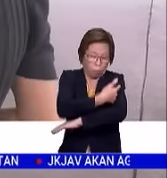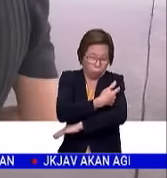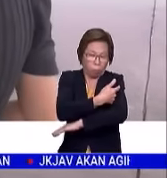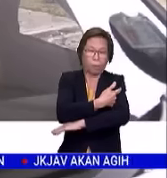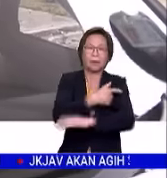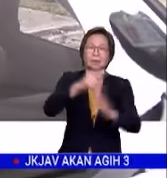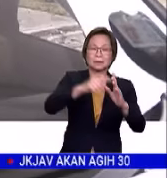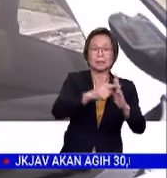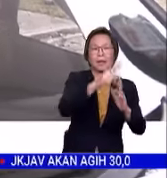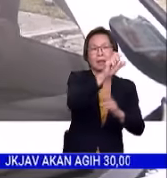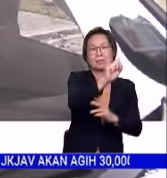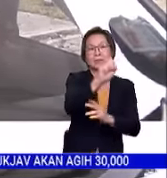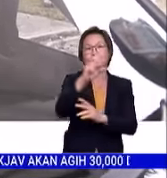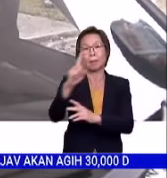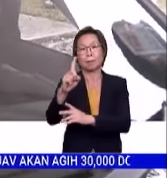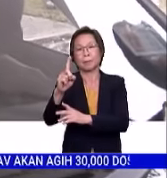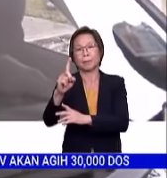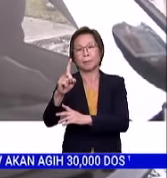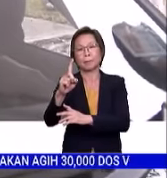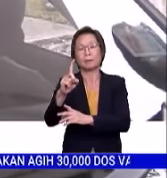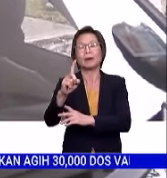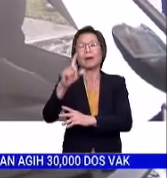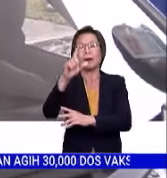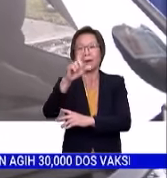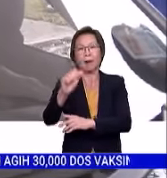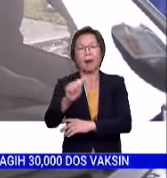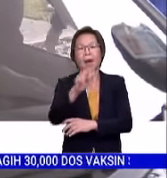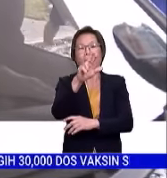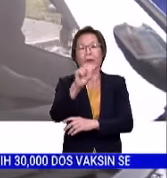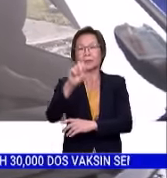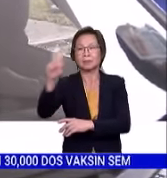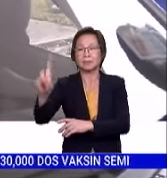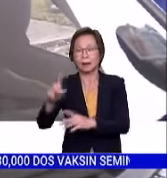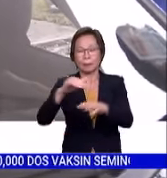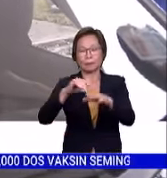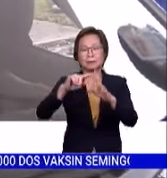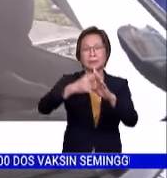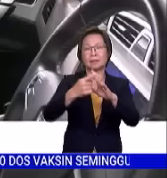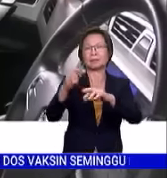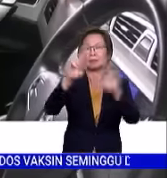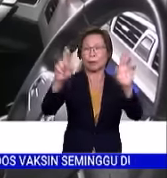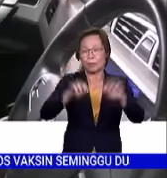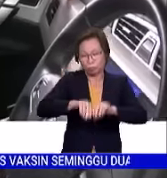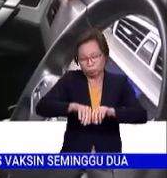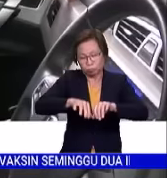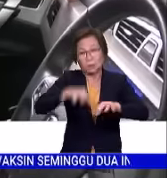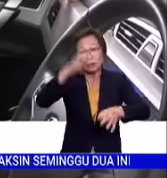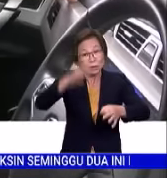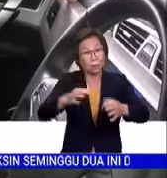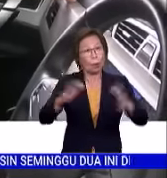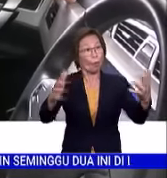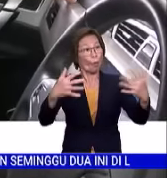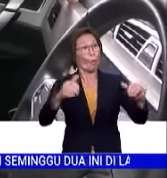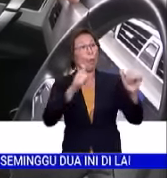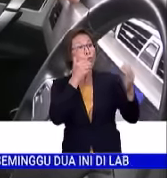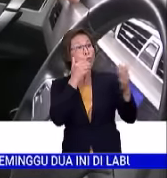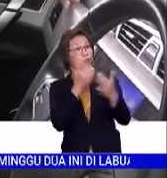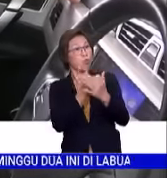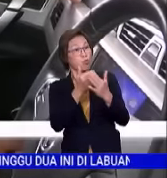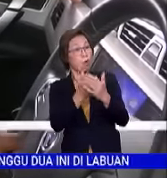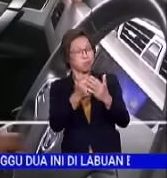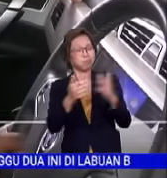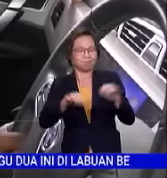di Saim Darby Plantation Berhad di Arah Damansara Rabu ini dan ia akan diperluaskan sekiranya mendapat sambutan